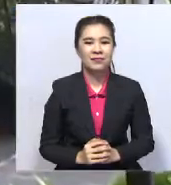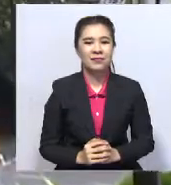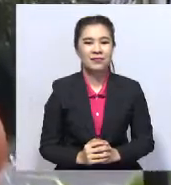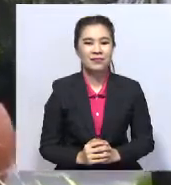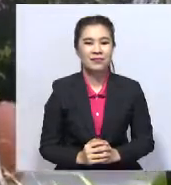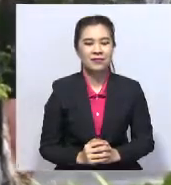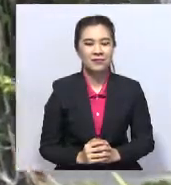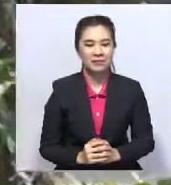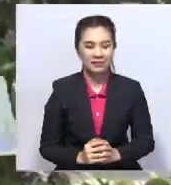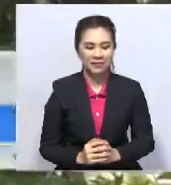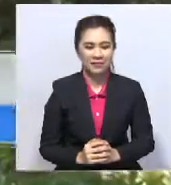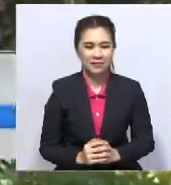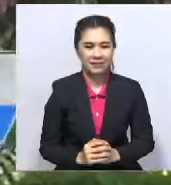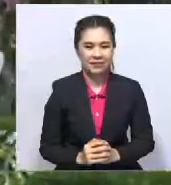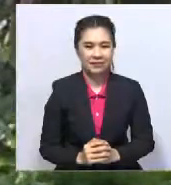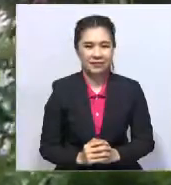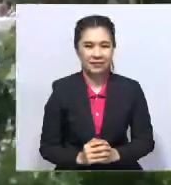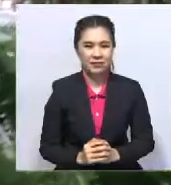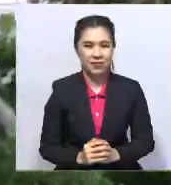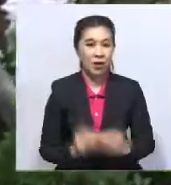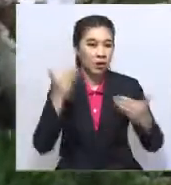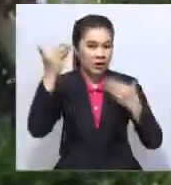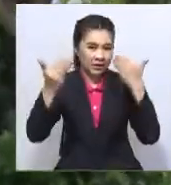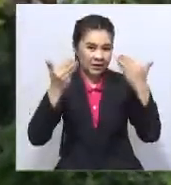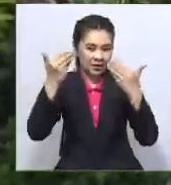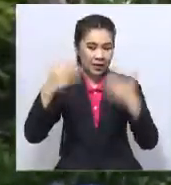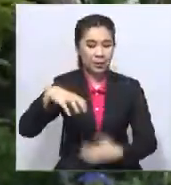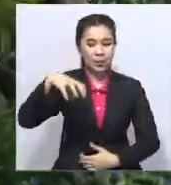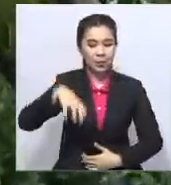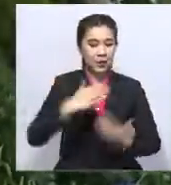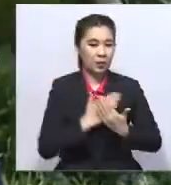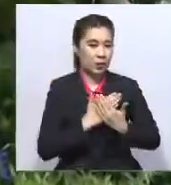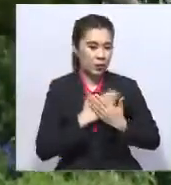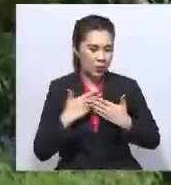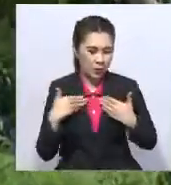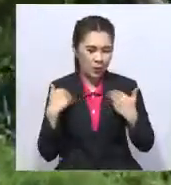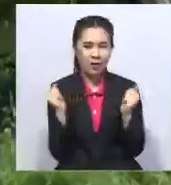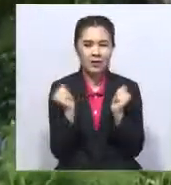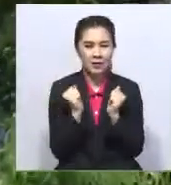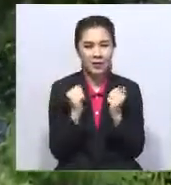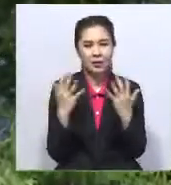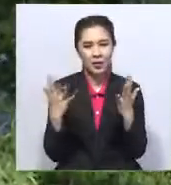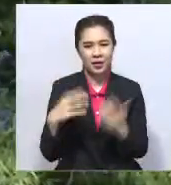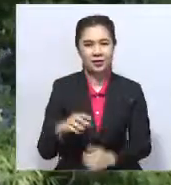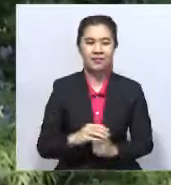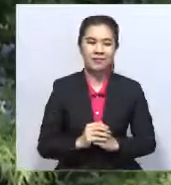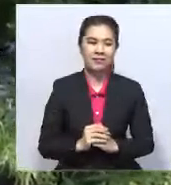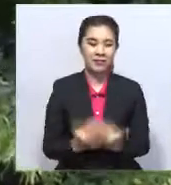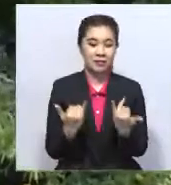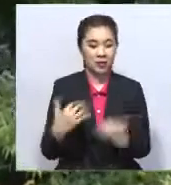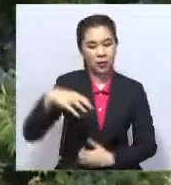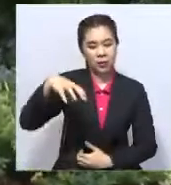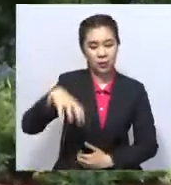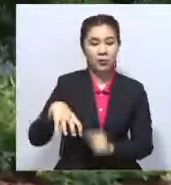ครับคุณสถานุคุณศิริลักษณ์ครับในงานอุ่นไอรักคลายความหนาวภายในพื้นที่บริเวณสนามเสือป่านั้นนะครับนอกจาก